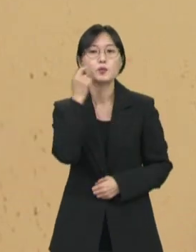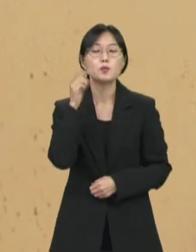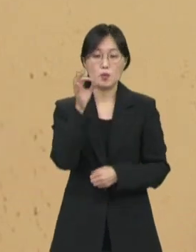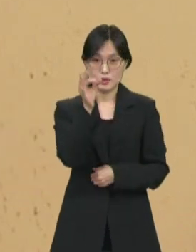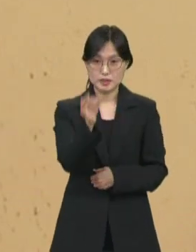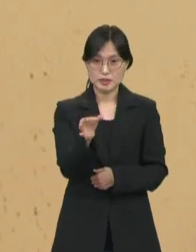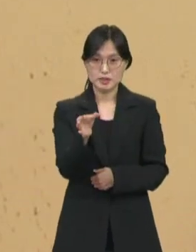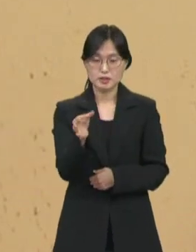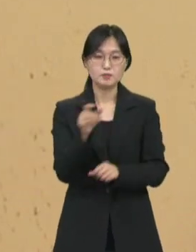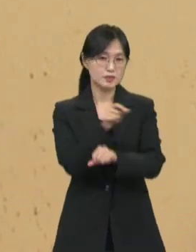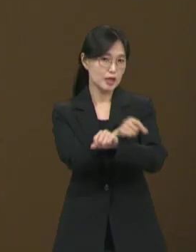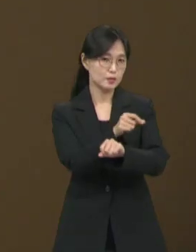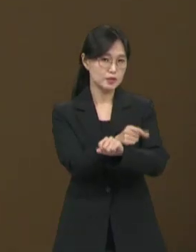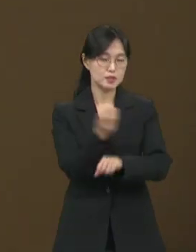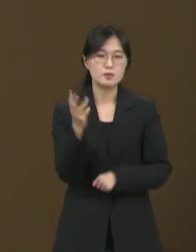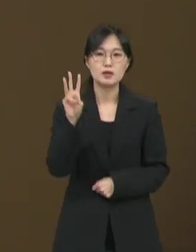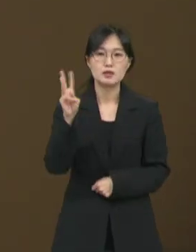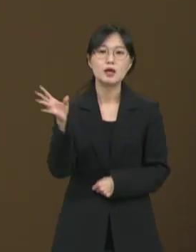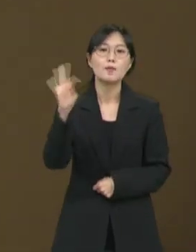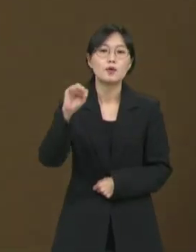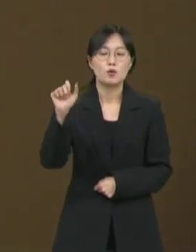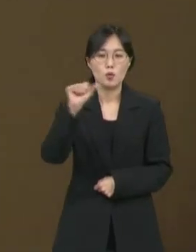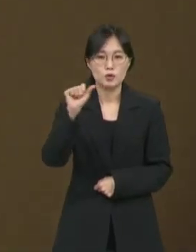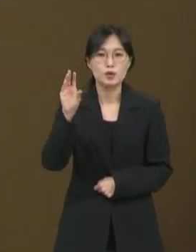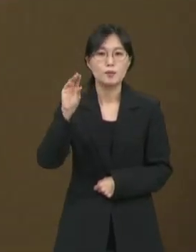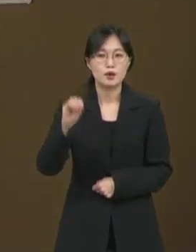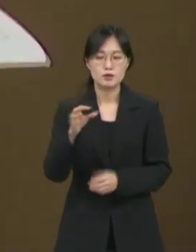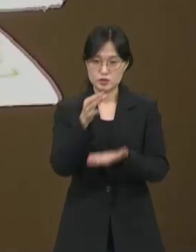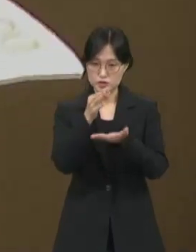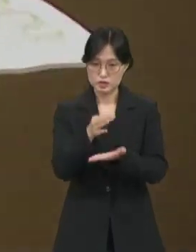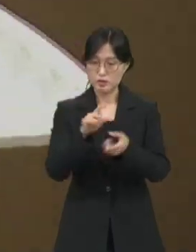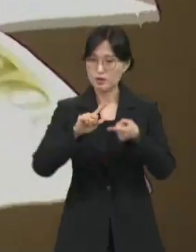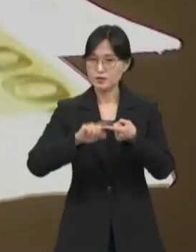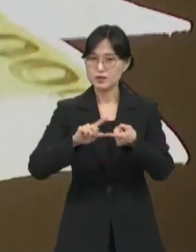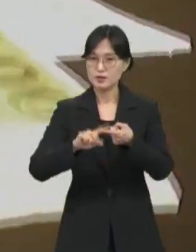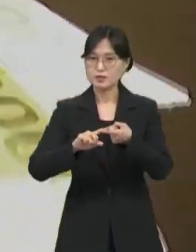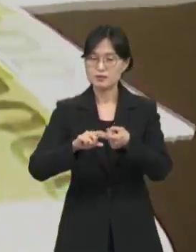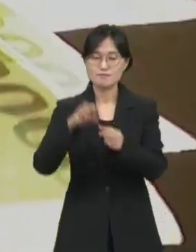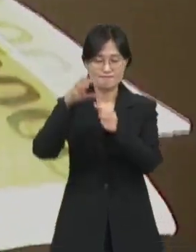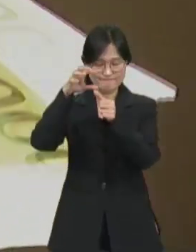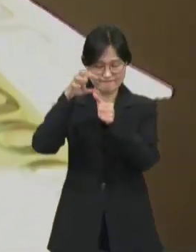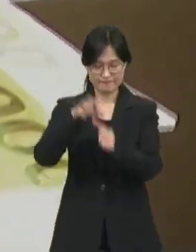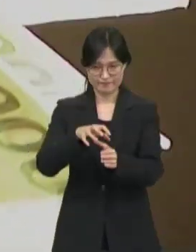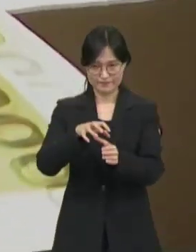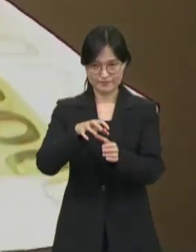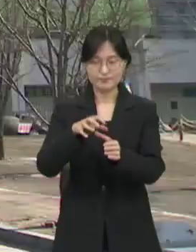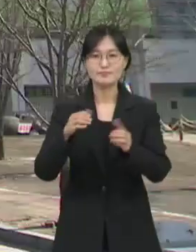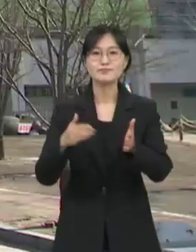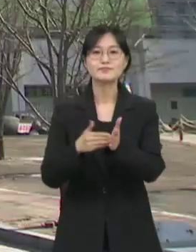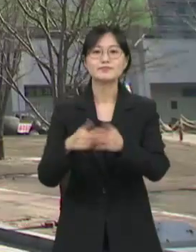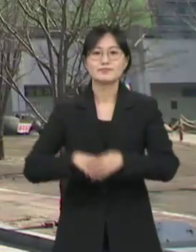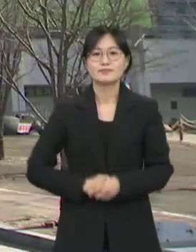오피스텔 등 3억 5천만 원 상당의 재산에 대해서는 처분하지 못하도록 추진 보존했습니다